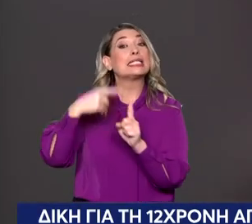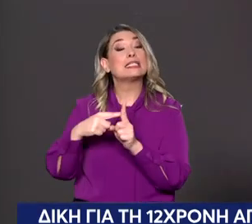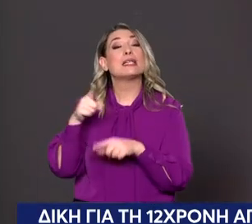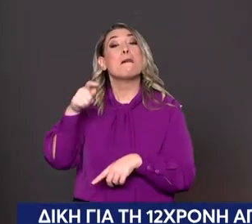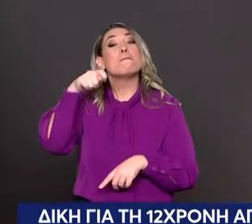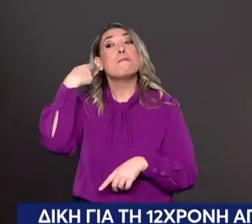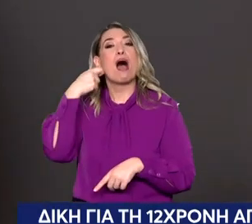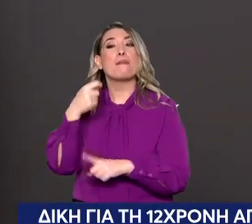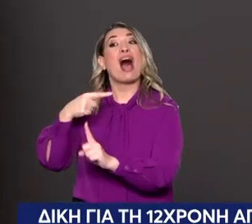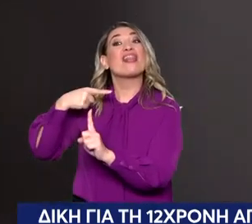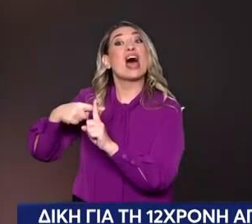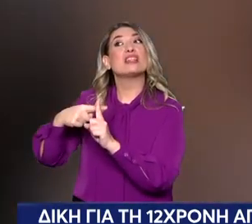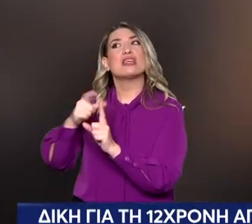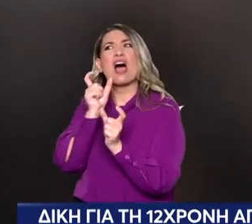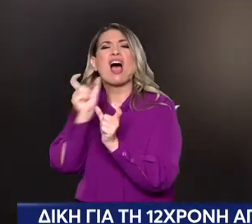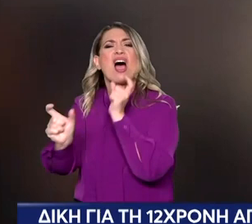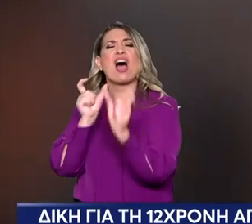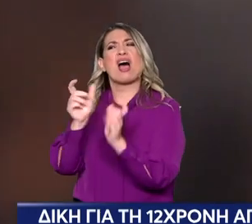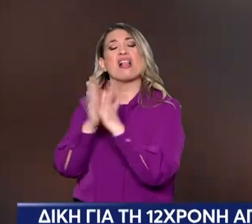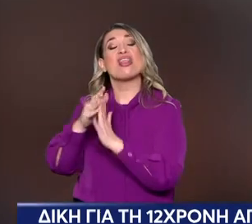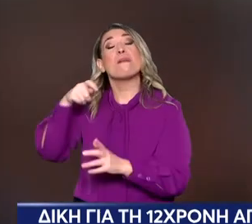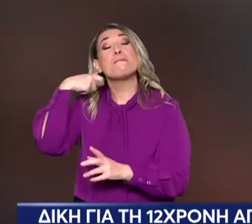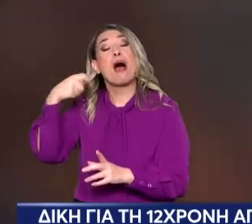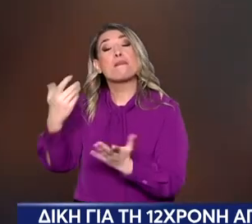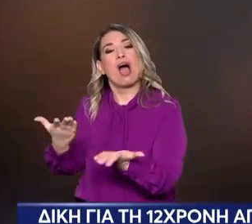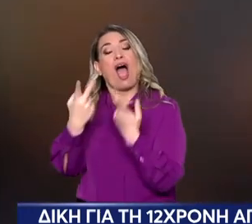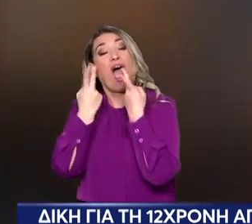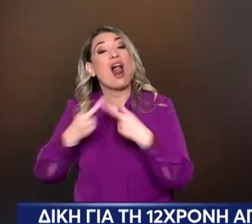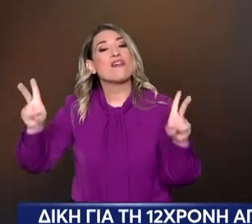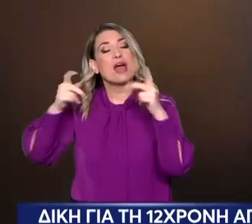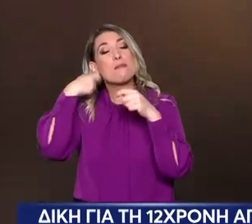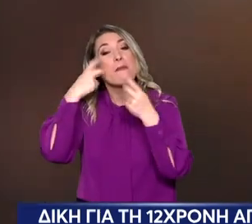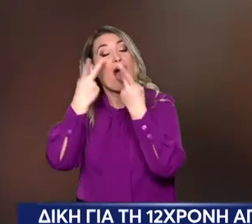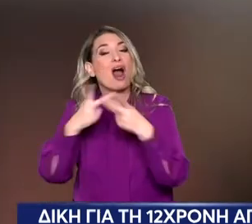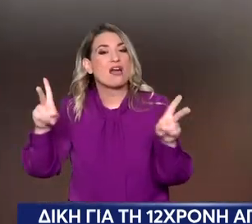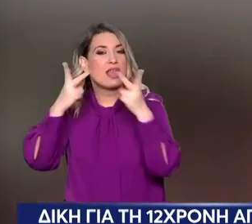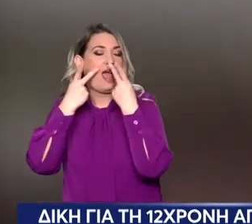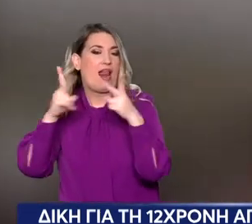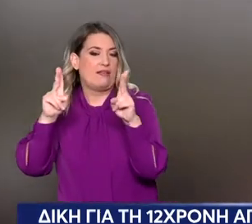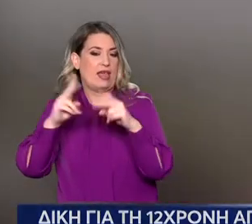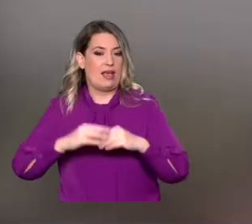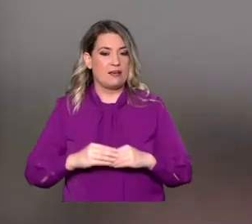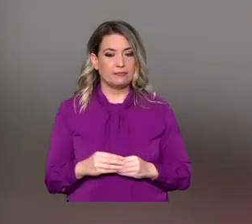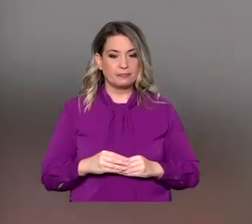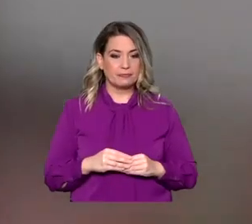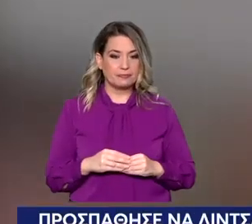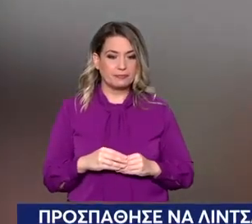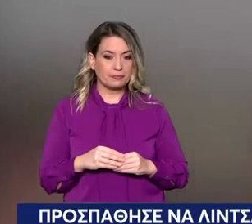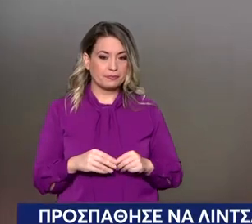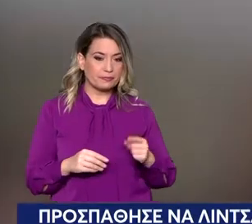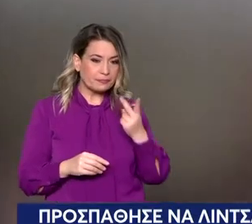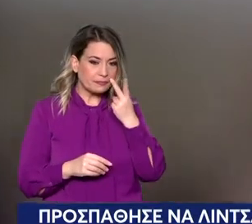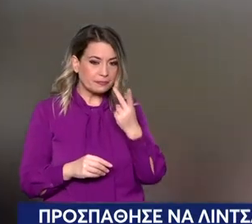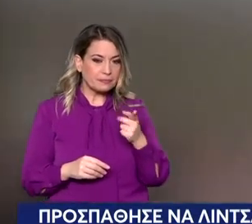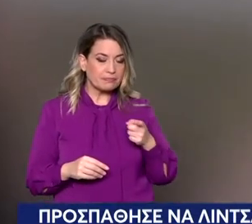12χρονης εδώ θα δούμε και την ομάδα των ματ που παρενέβει εδώ είναι η στιγμή που βγαίνει από την αίθουσα ε η γυναίκα